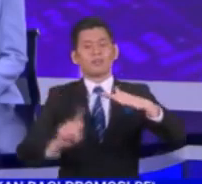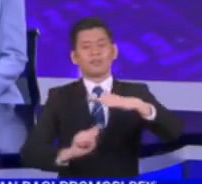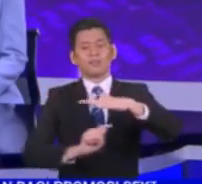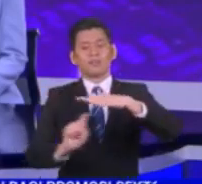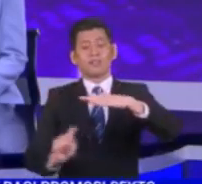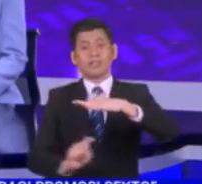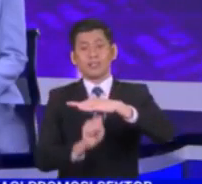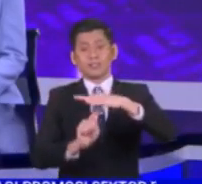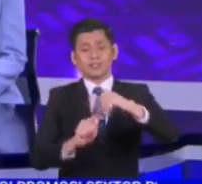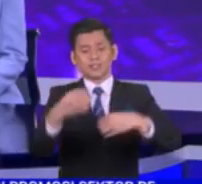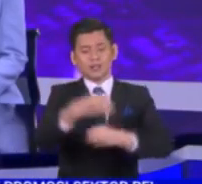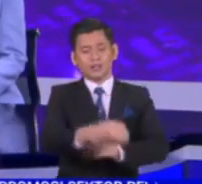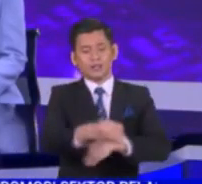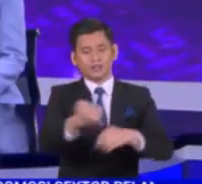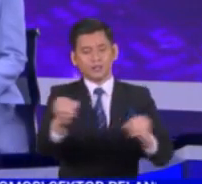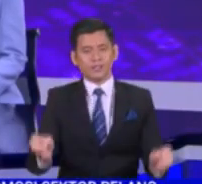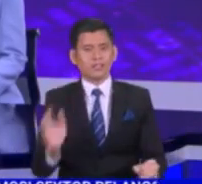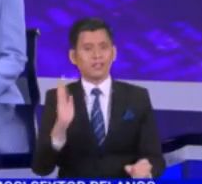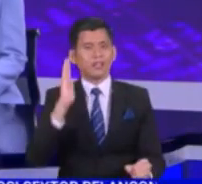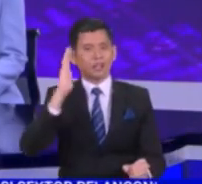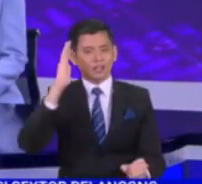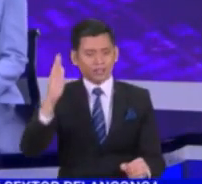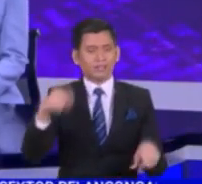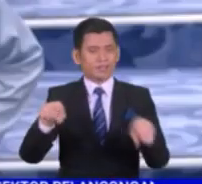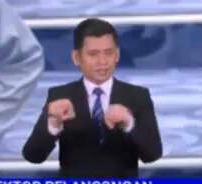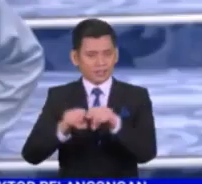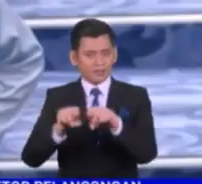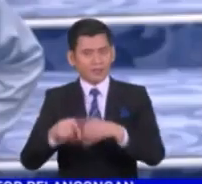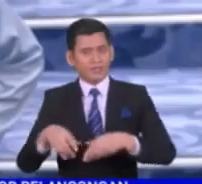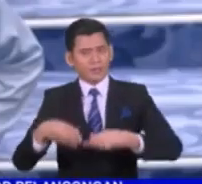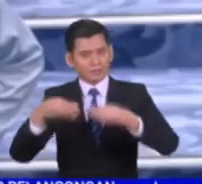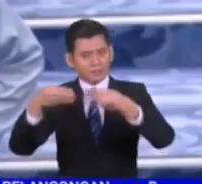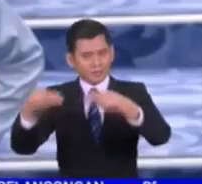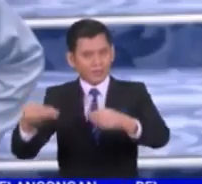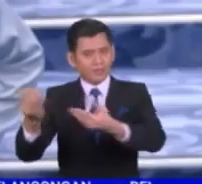pejabat akan turut dipermudah.